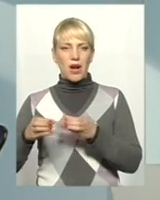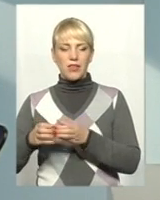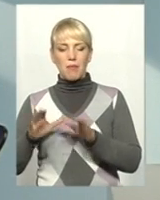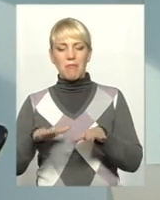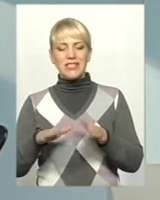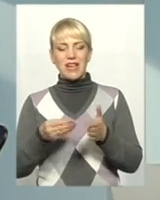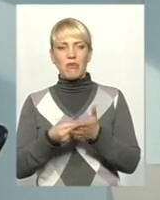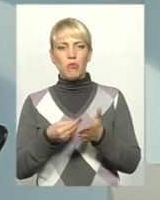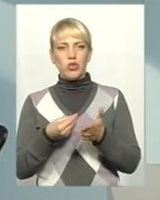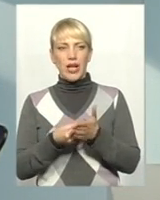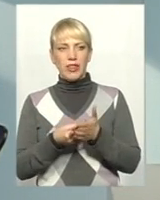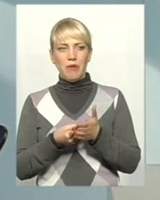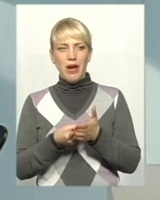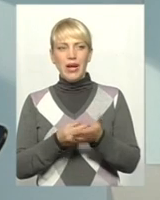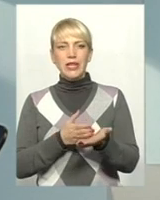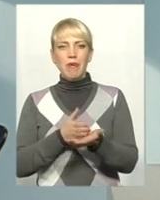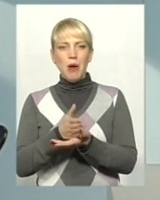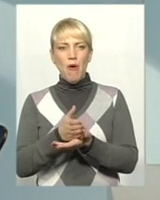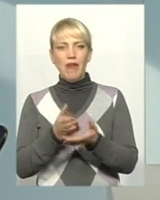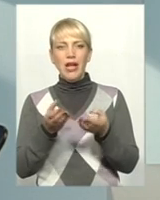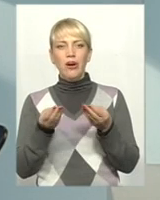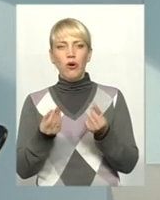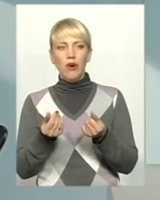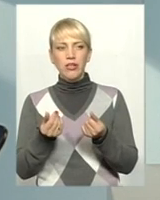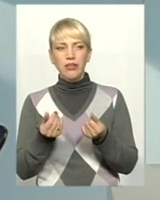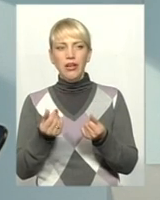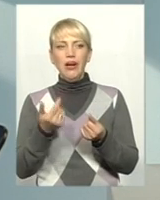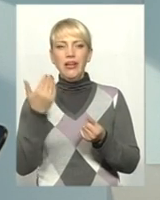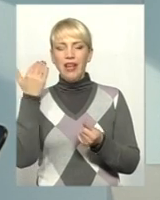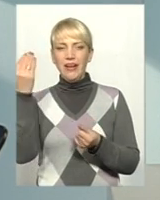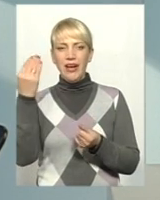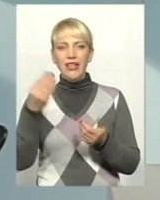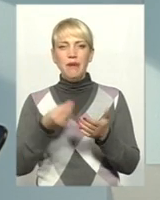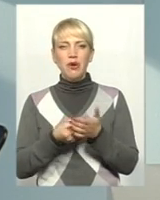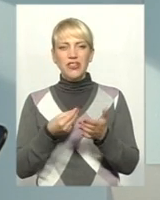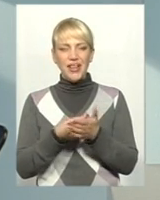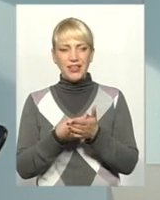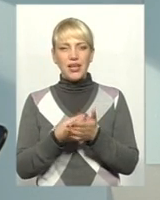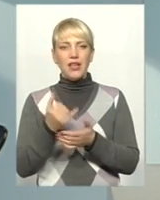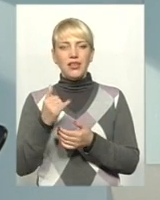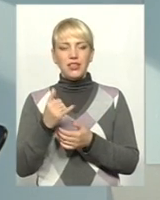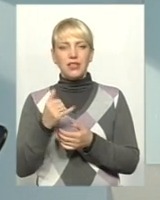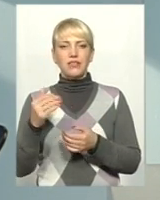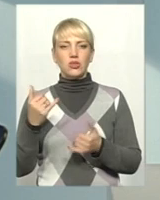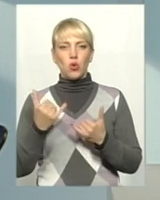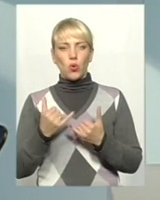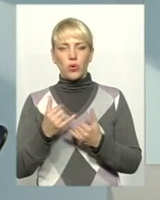бюджетам, спрямовані кошти, де наповнюється їхній бюджет. І